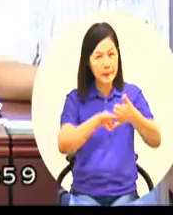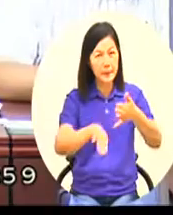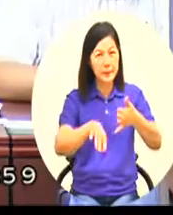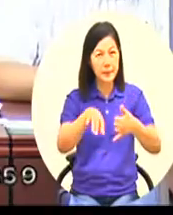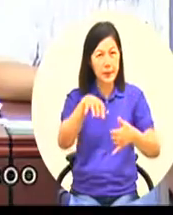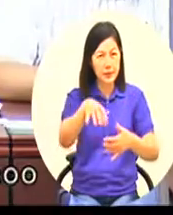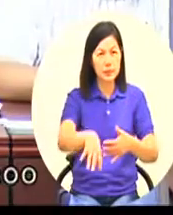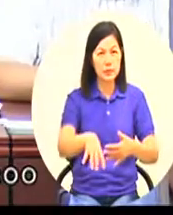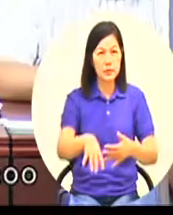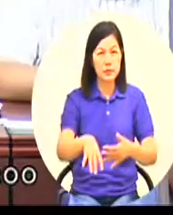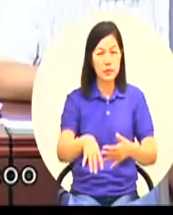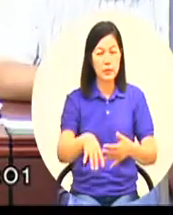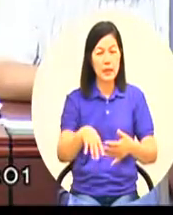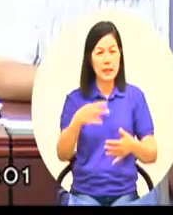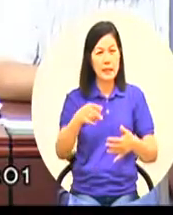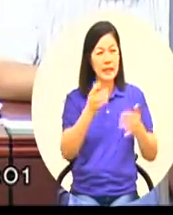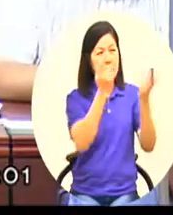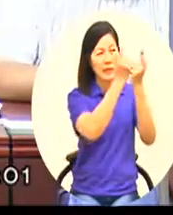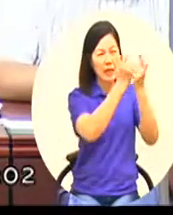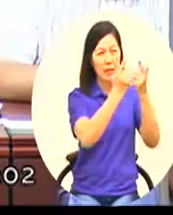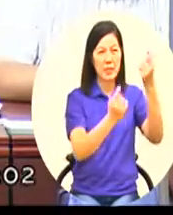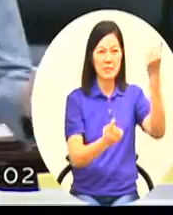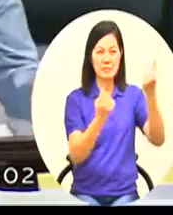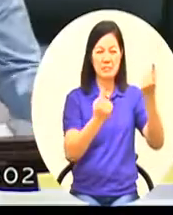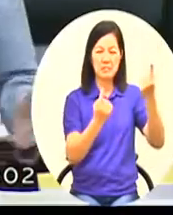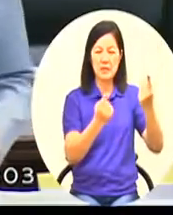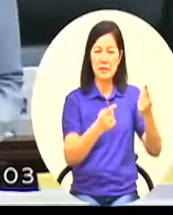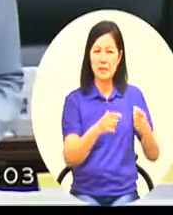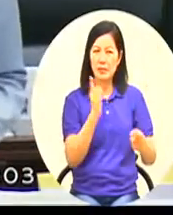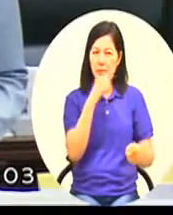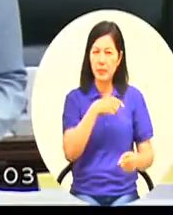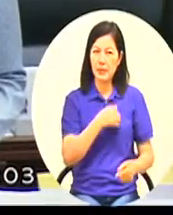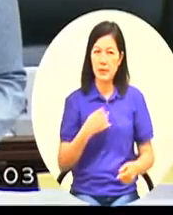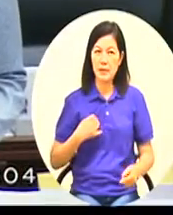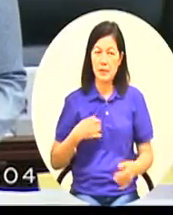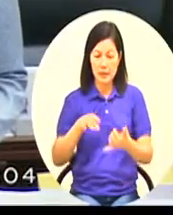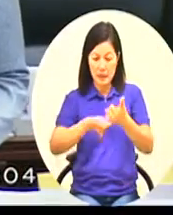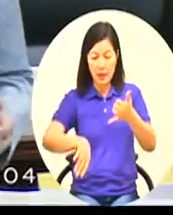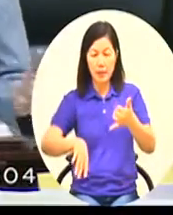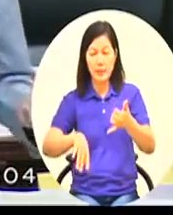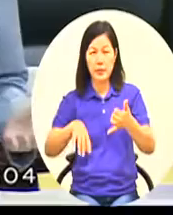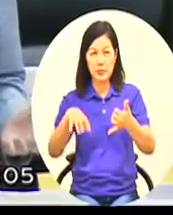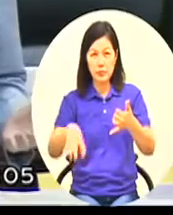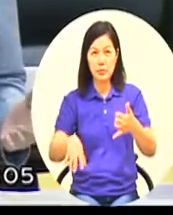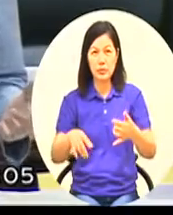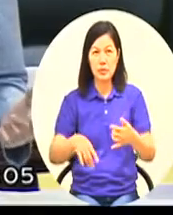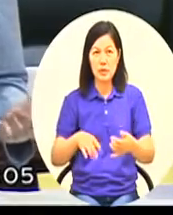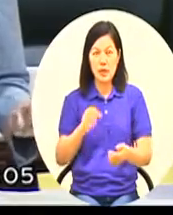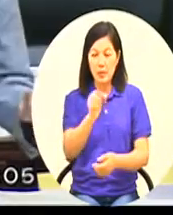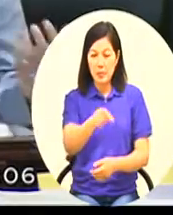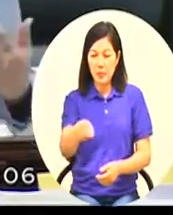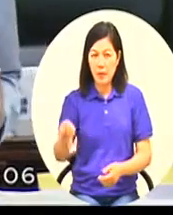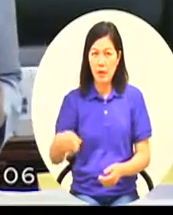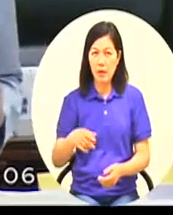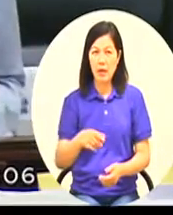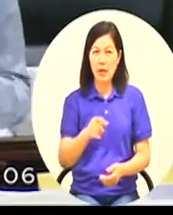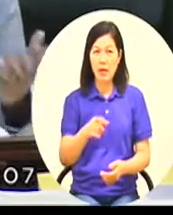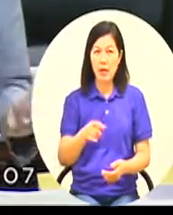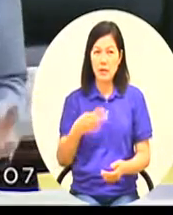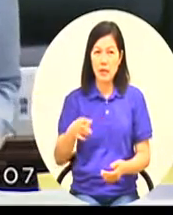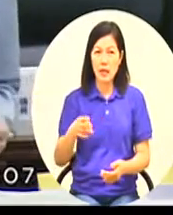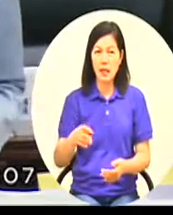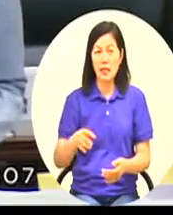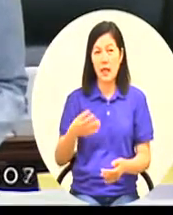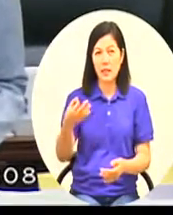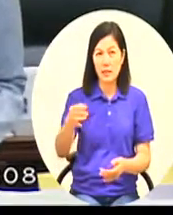你如果要拿来跟我们台北比吼，当然是不可能，因为我们南部地区本身的消费能力包括我们的所得本来